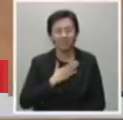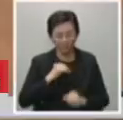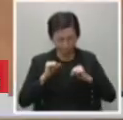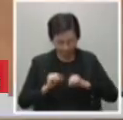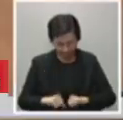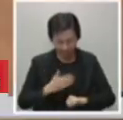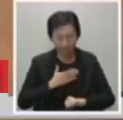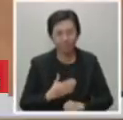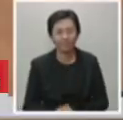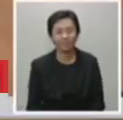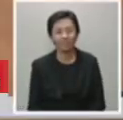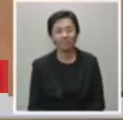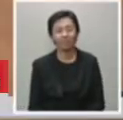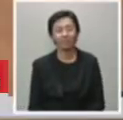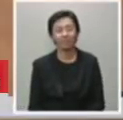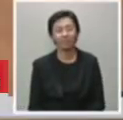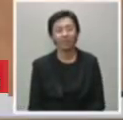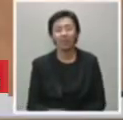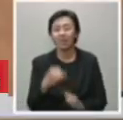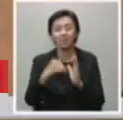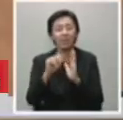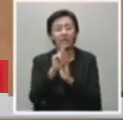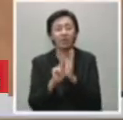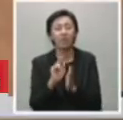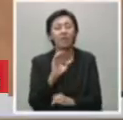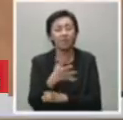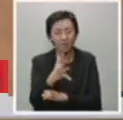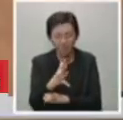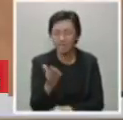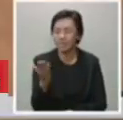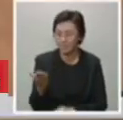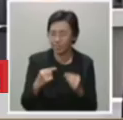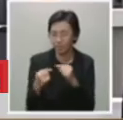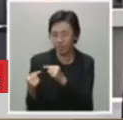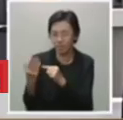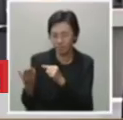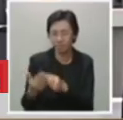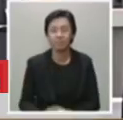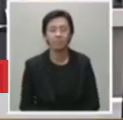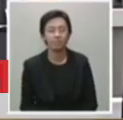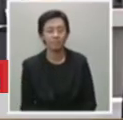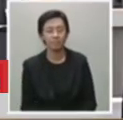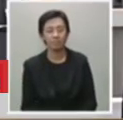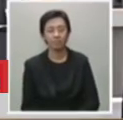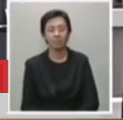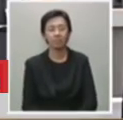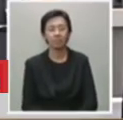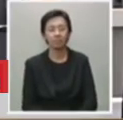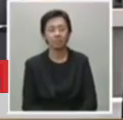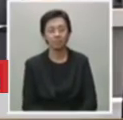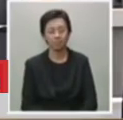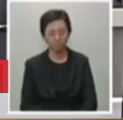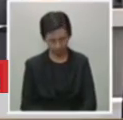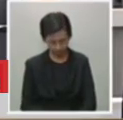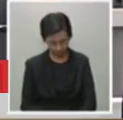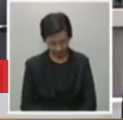ยท่านจิรยุไม่ได้ผิดข้อบังคับเชิญอภิปรายต่อครับ คือท่านประธานครับเขาไม่เข้าใจคนเ